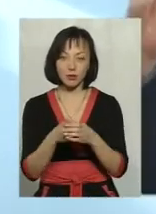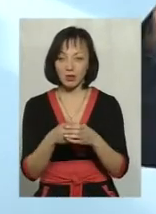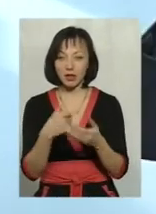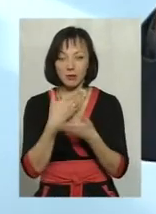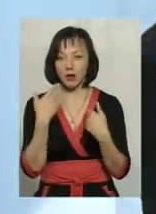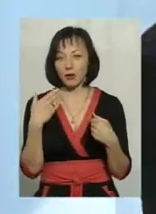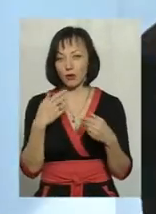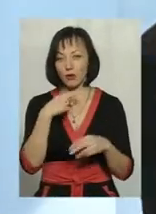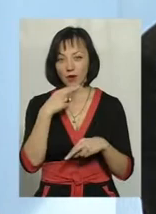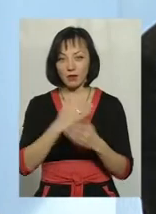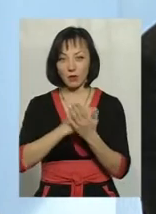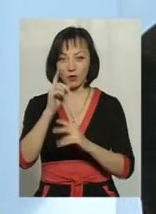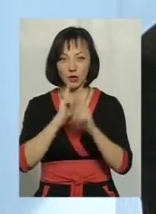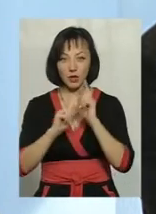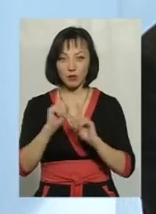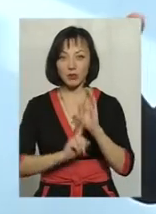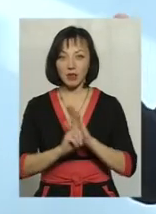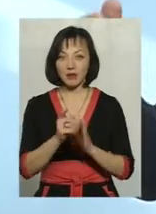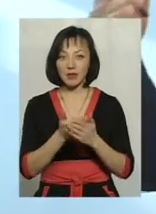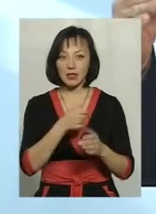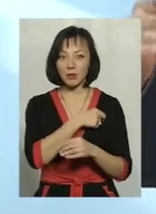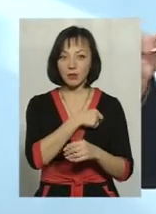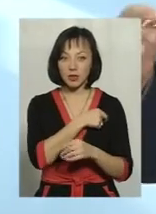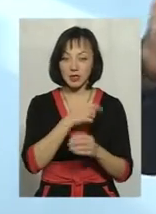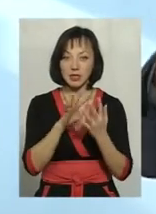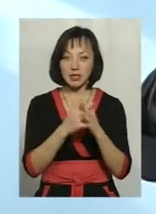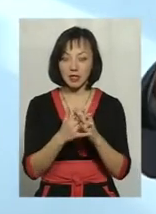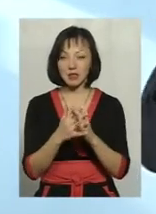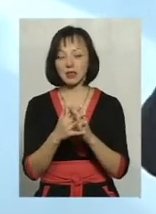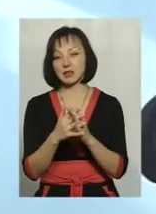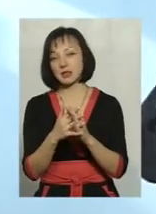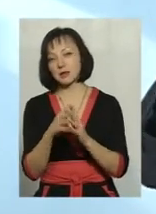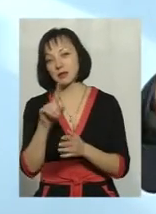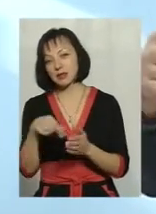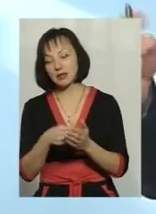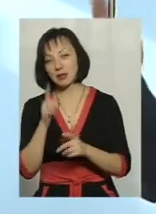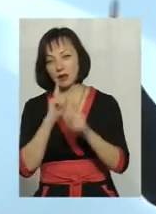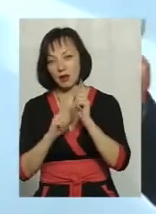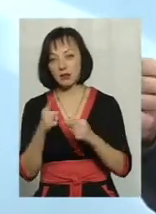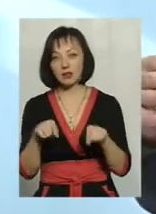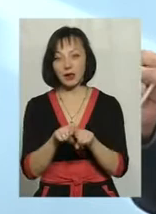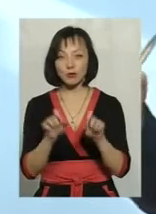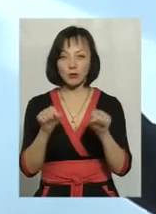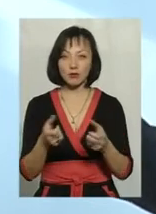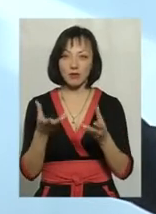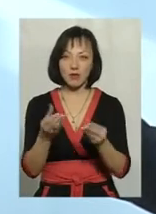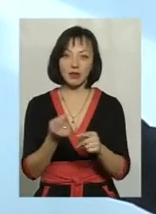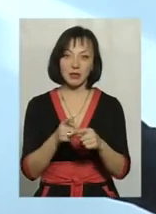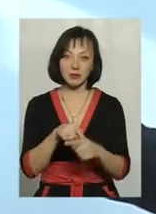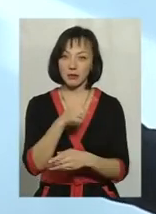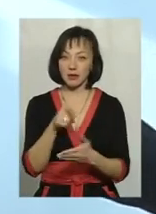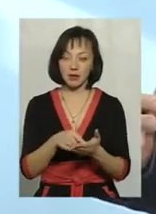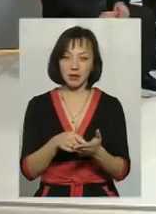не маю на увазі Верховну Раду, а починаючи від депутатів сільських, селищних, міських рад, які теж можуть впливати на ці